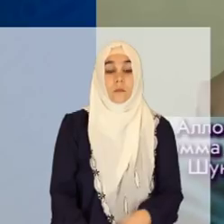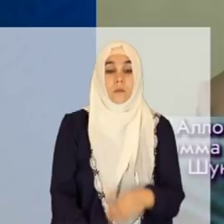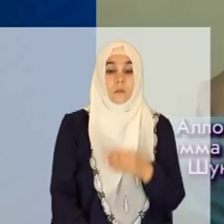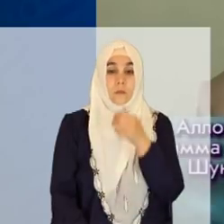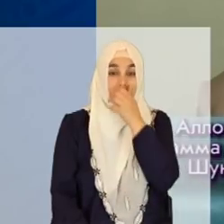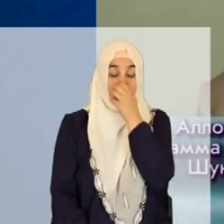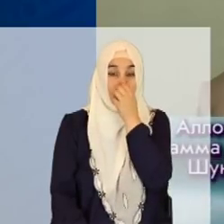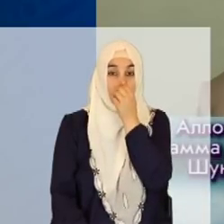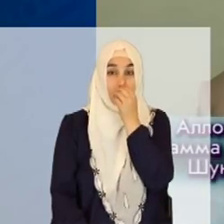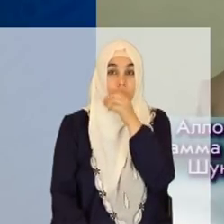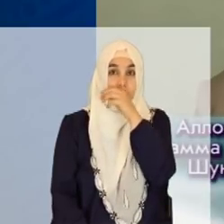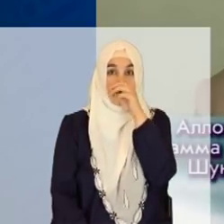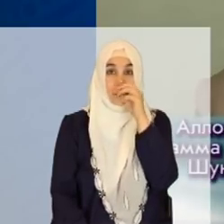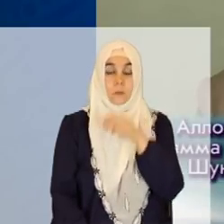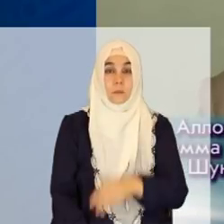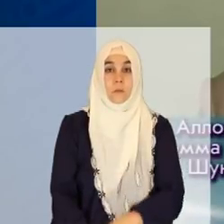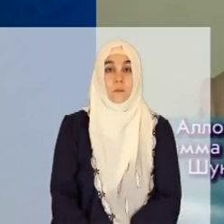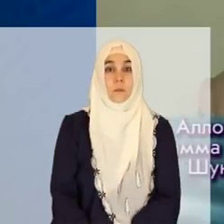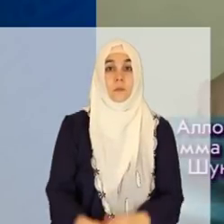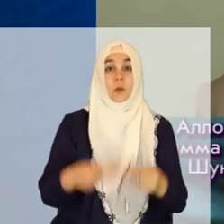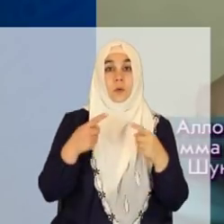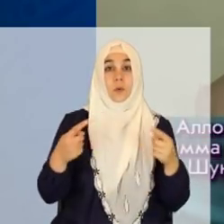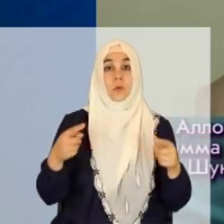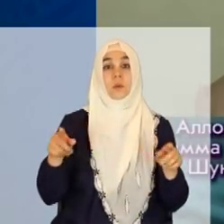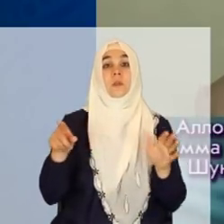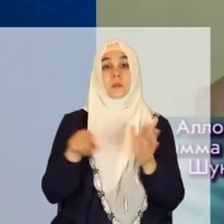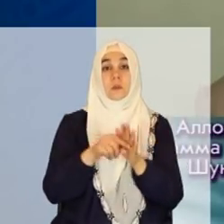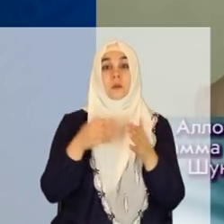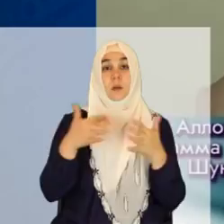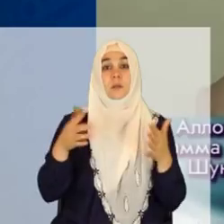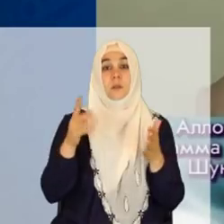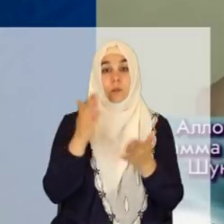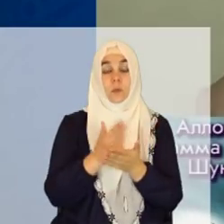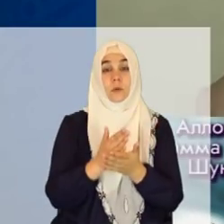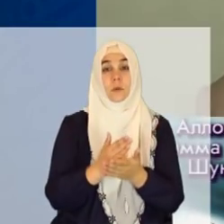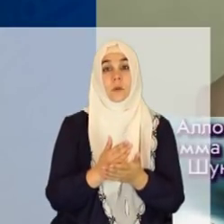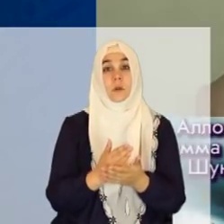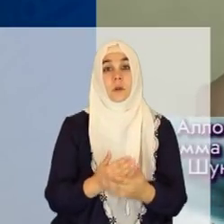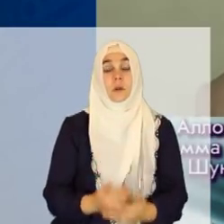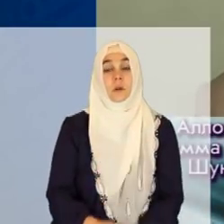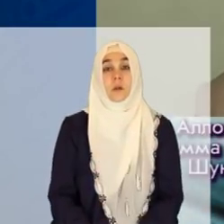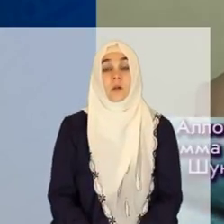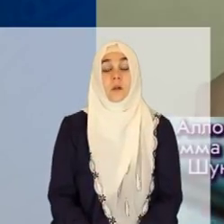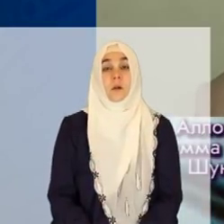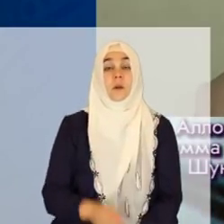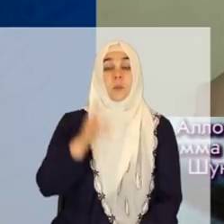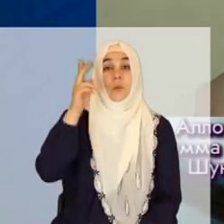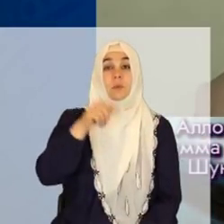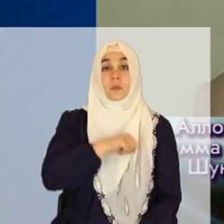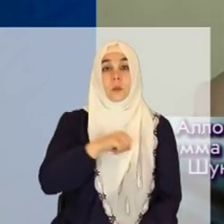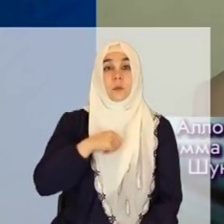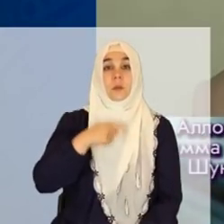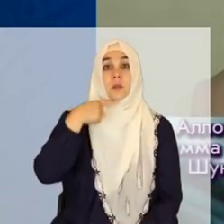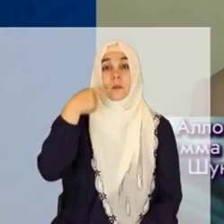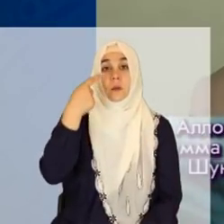ana ajzi bihi. Qarasida boshqa rivoyatlarda yad'u ta'amahu va sharobahu ham bor. Alloh taolo aytayapti.